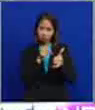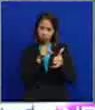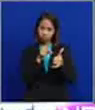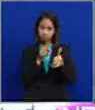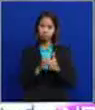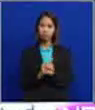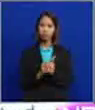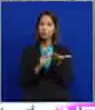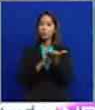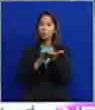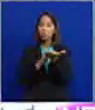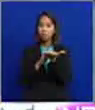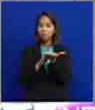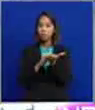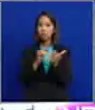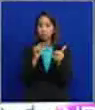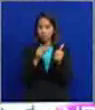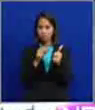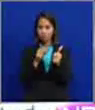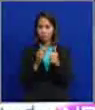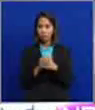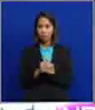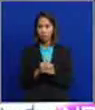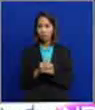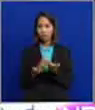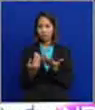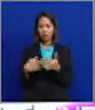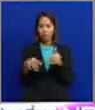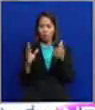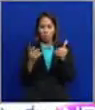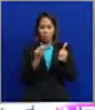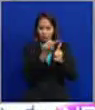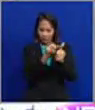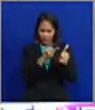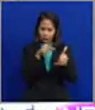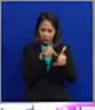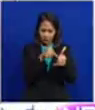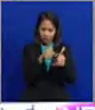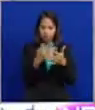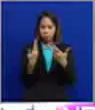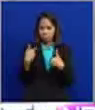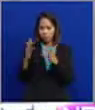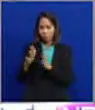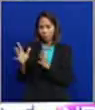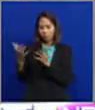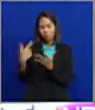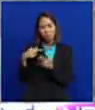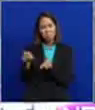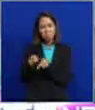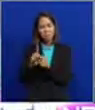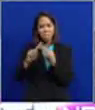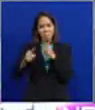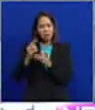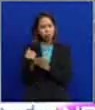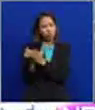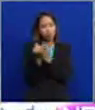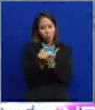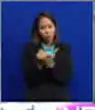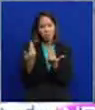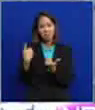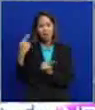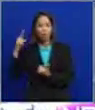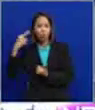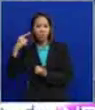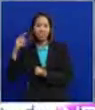าดขออภัยค่ะนายสราวุธสะอาดศรีผู้ร่วมทำผิดและนางสาวภราดีภราดลอายุ48ปี